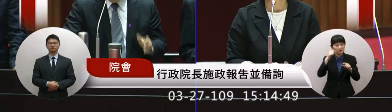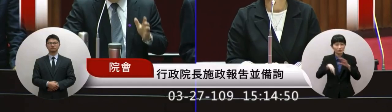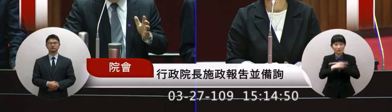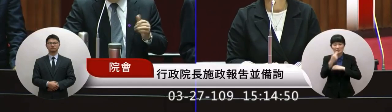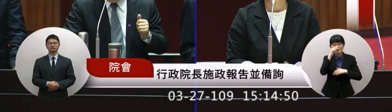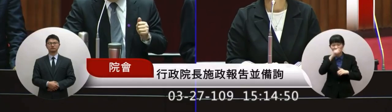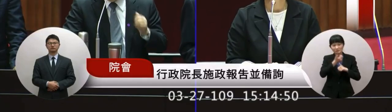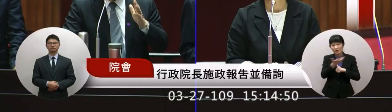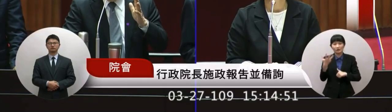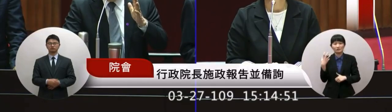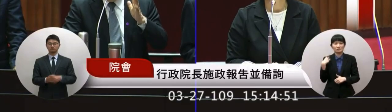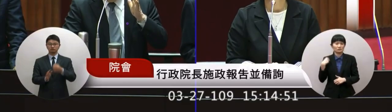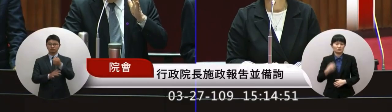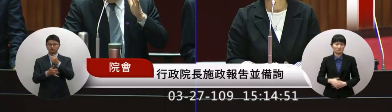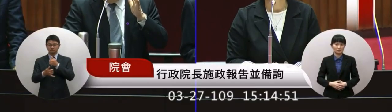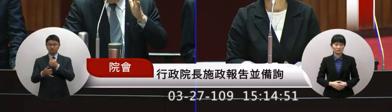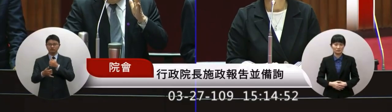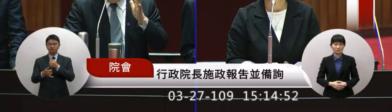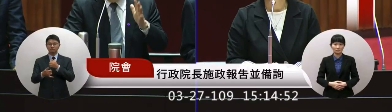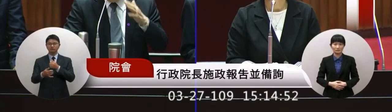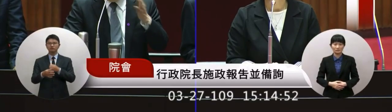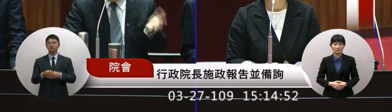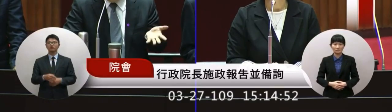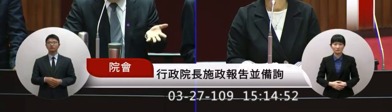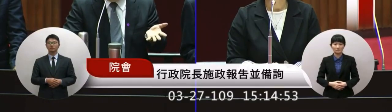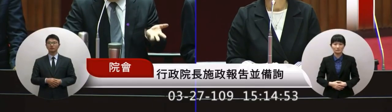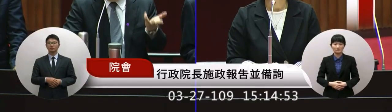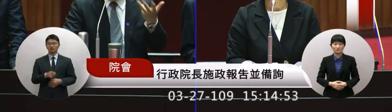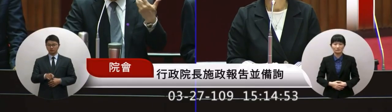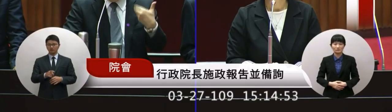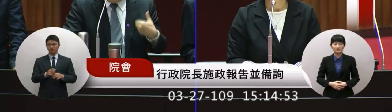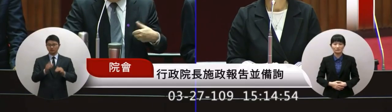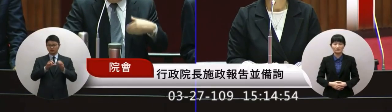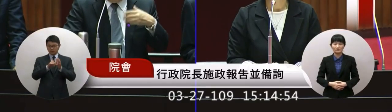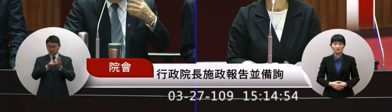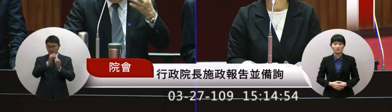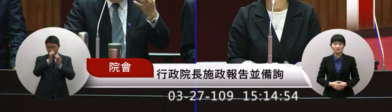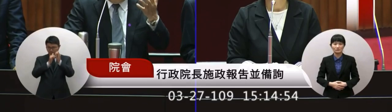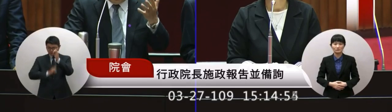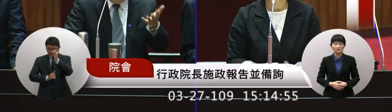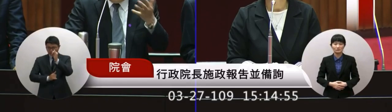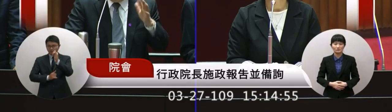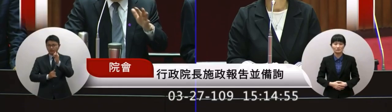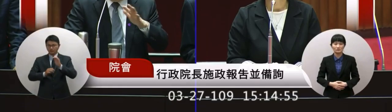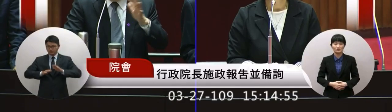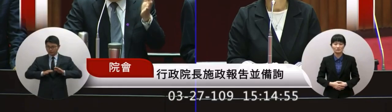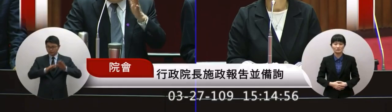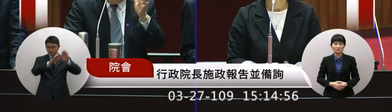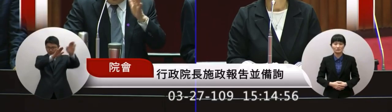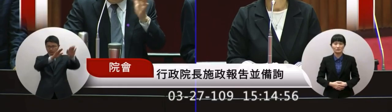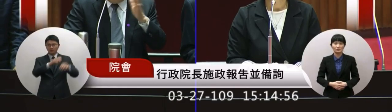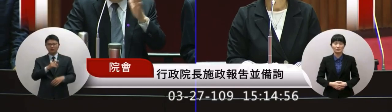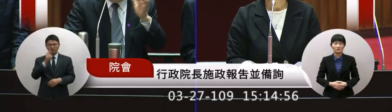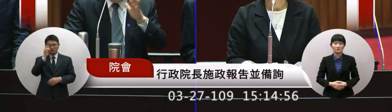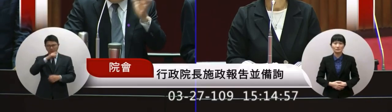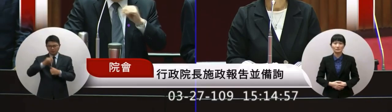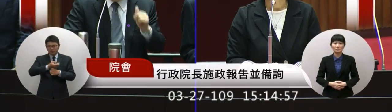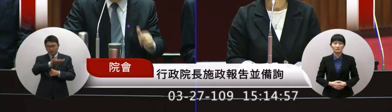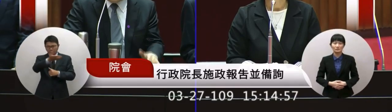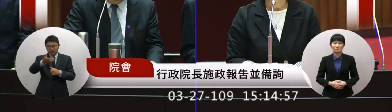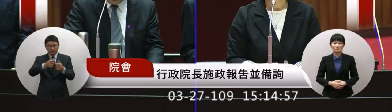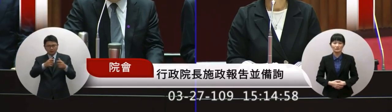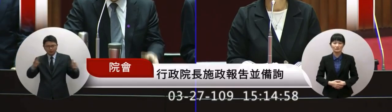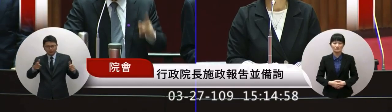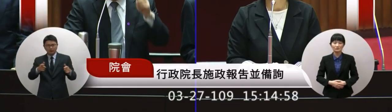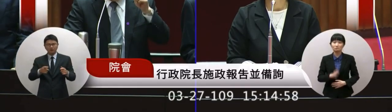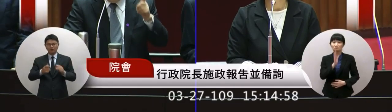的。 委员，这对着时代进步啊，足侪环污染的物件，民众愈来愈袂